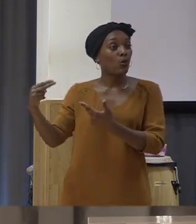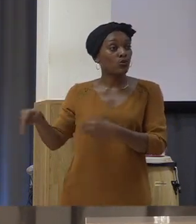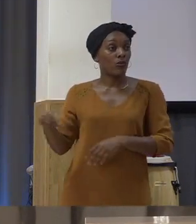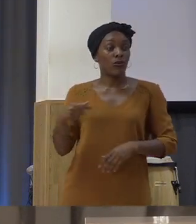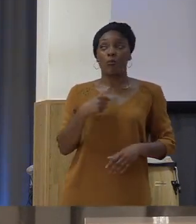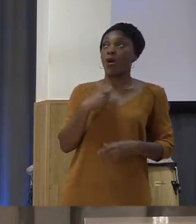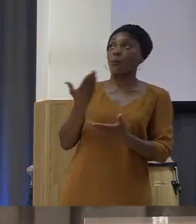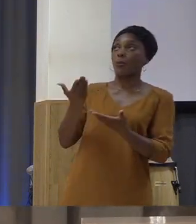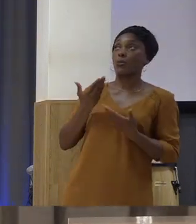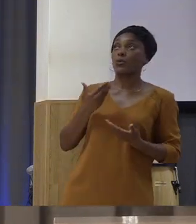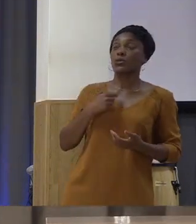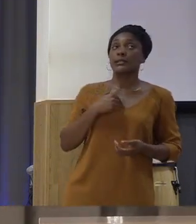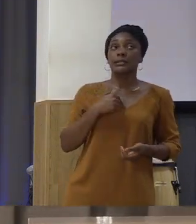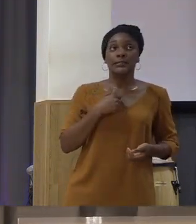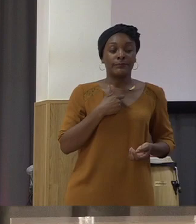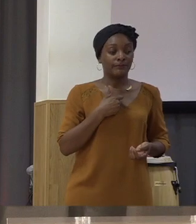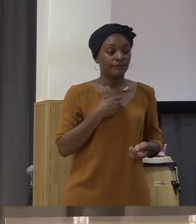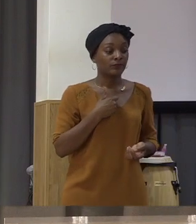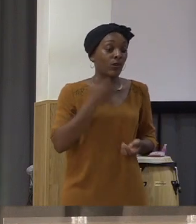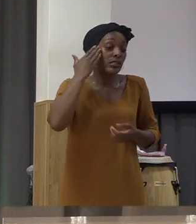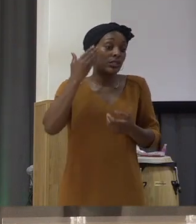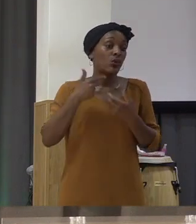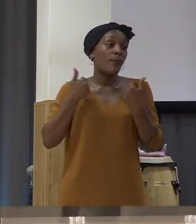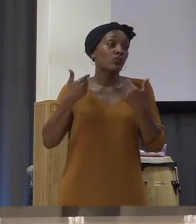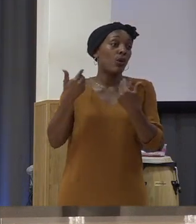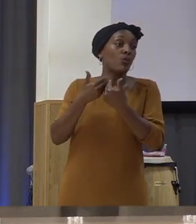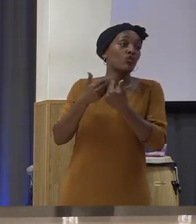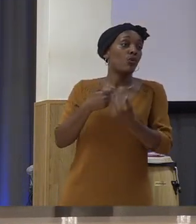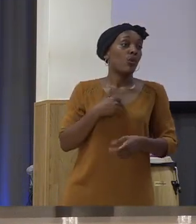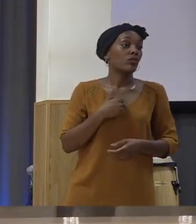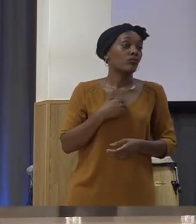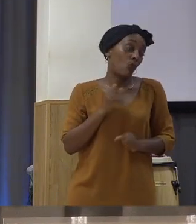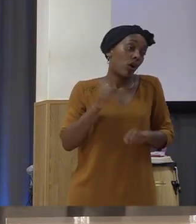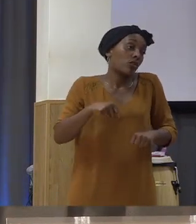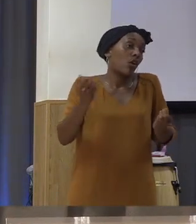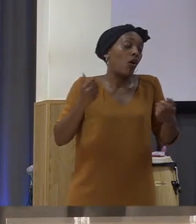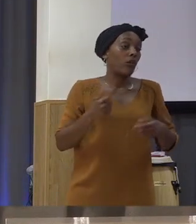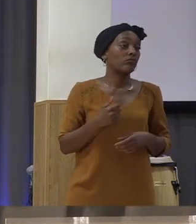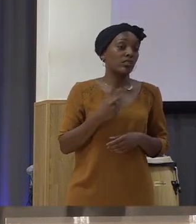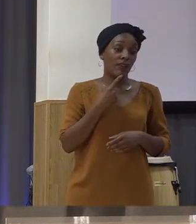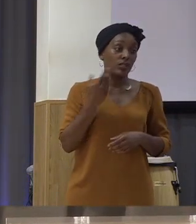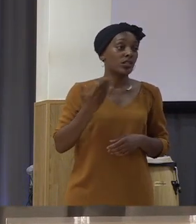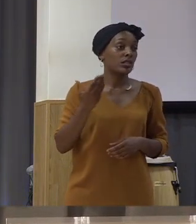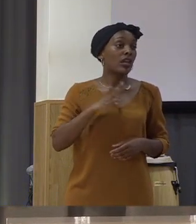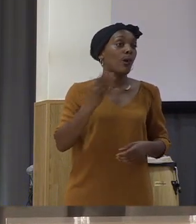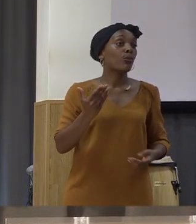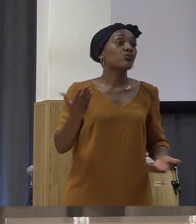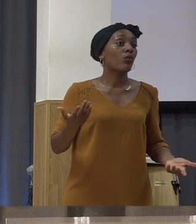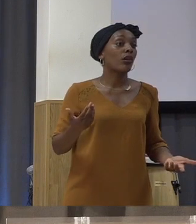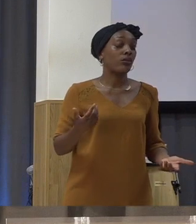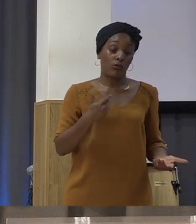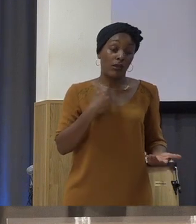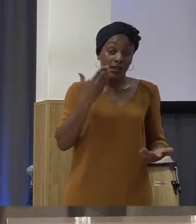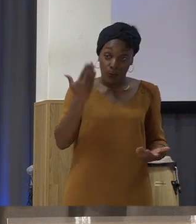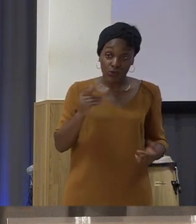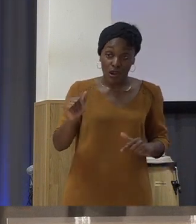posé la question comme ça. Je me suis dit, si le pasteur il me demande, je n'ai pas le choix. Ça veut dire qu'il y a un besoin. Donc s'il y a un